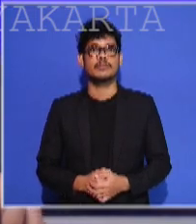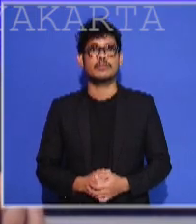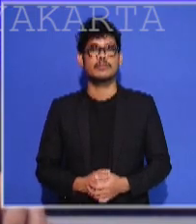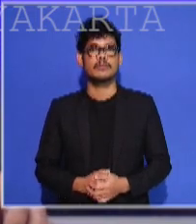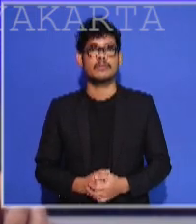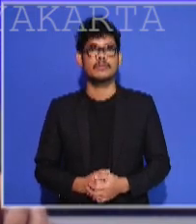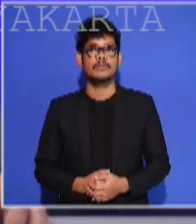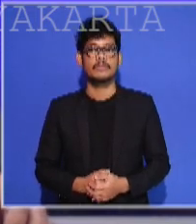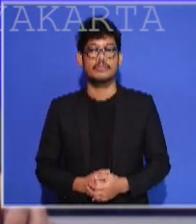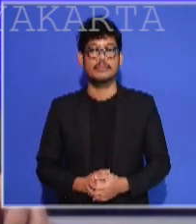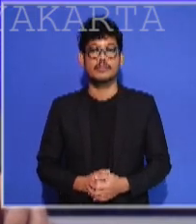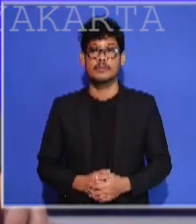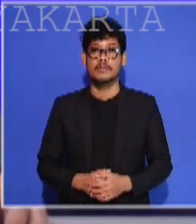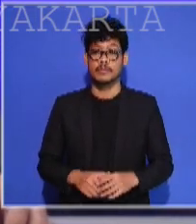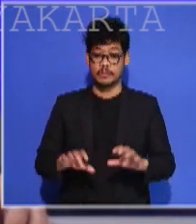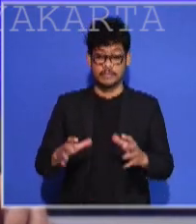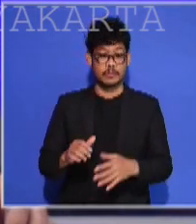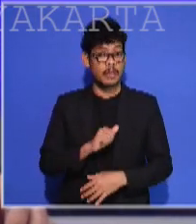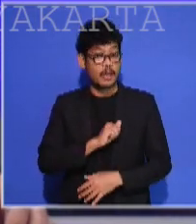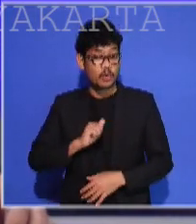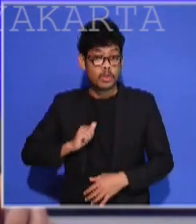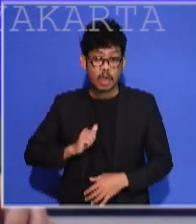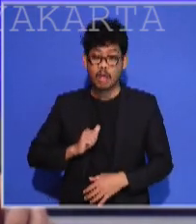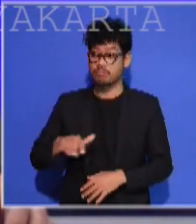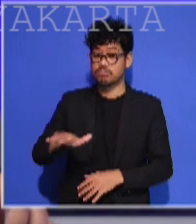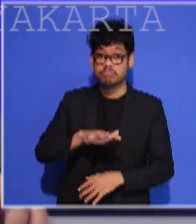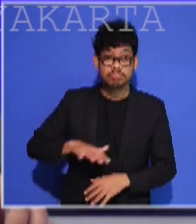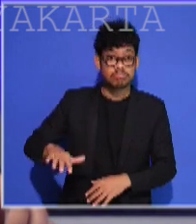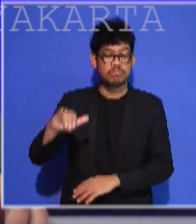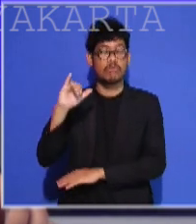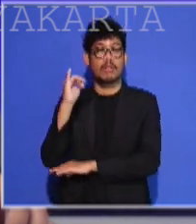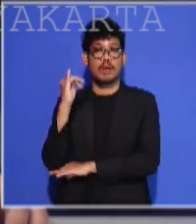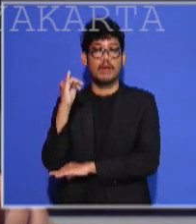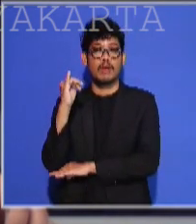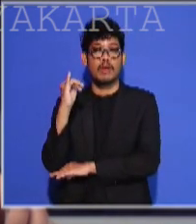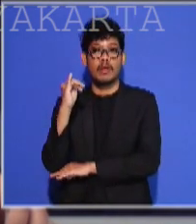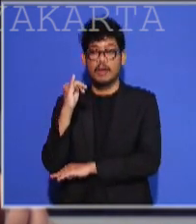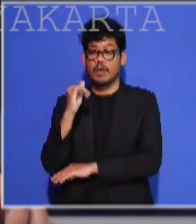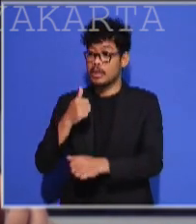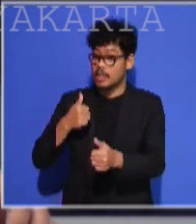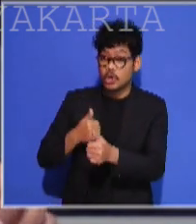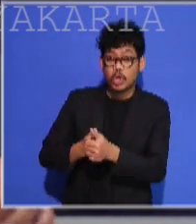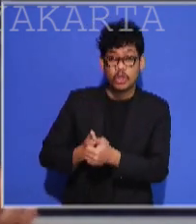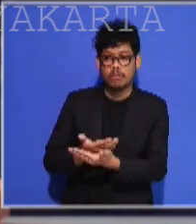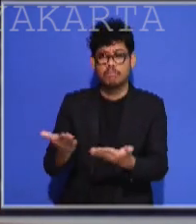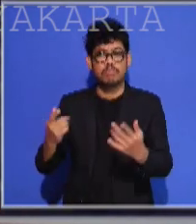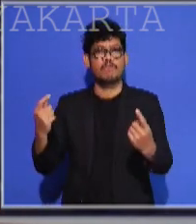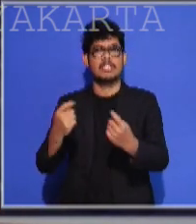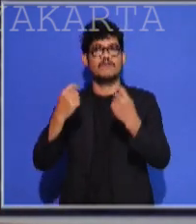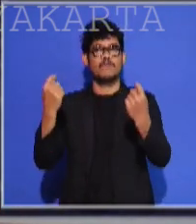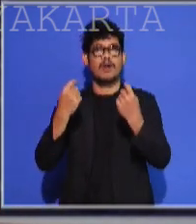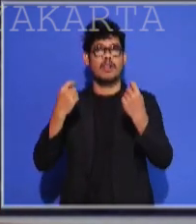anggota pramuka kuartir daerah gerakan Pramuka Daerah Istimewa Yogyakarta antusias mengikuti festival Pramuka Jogja tahun